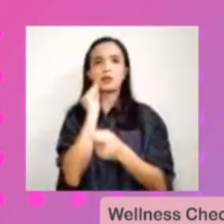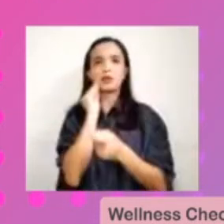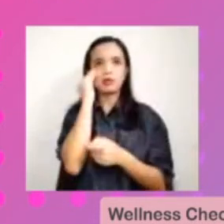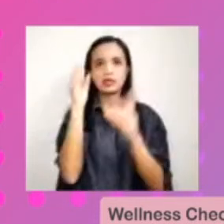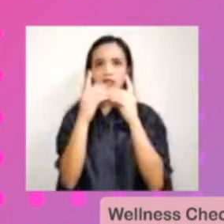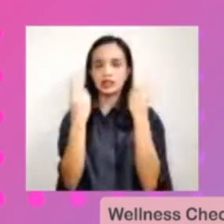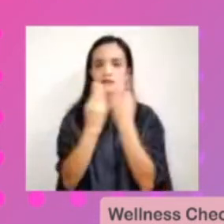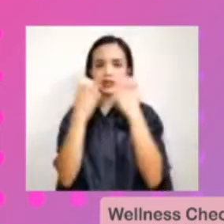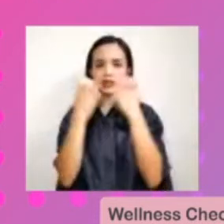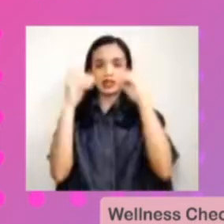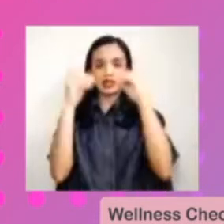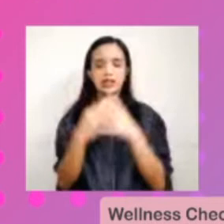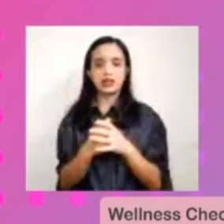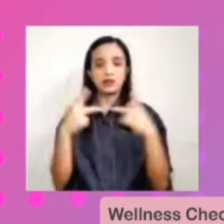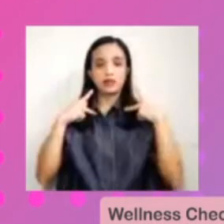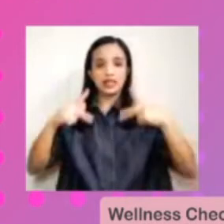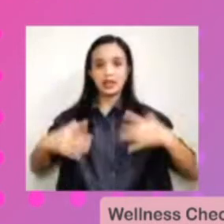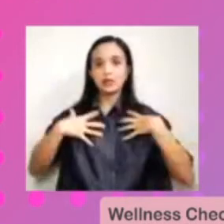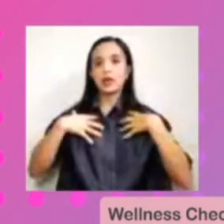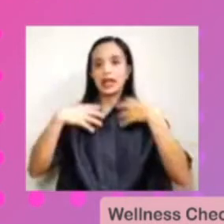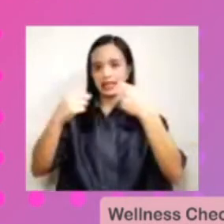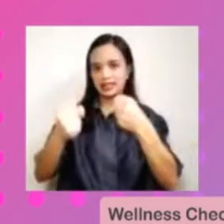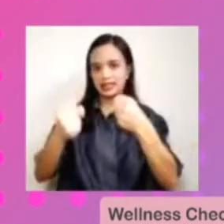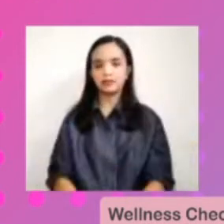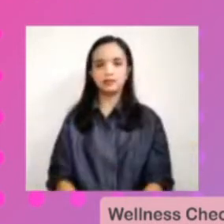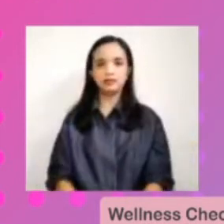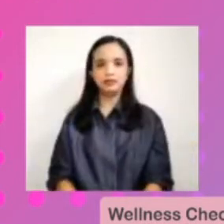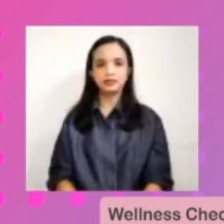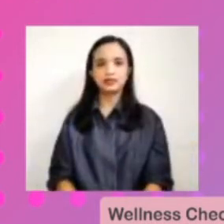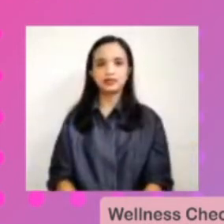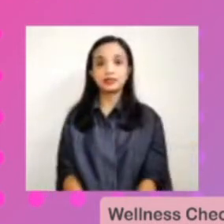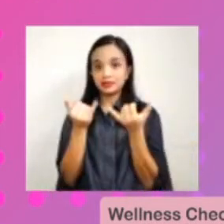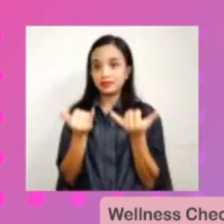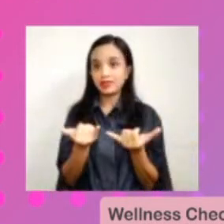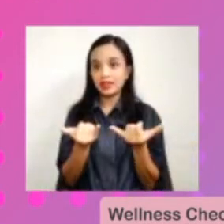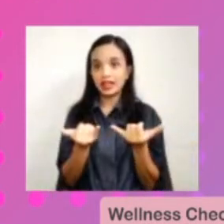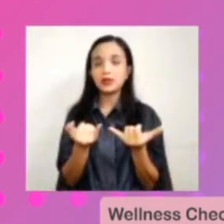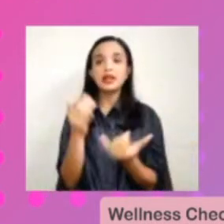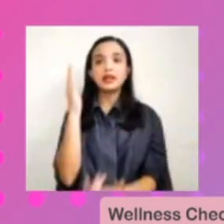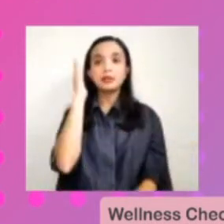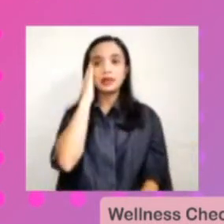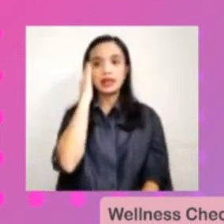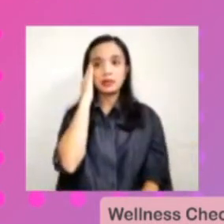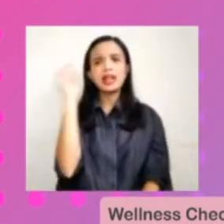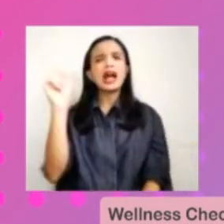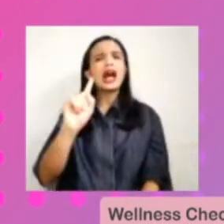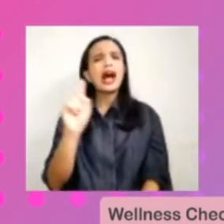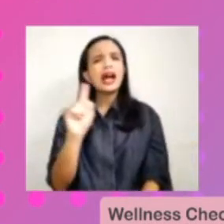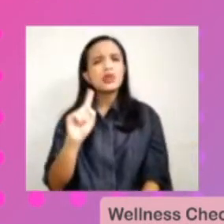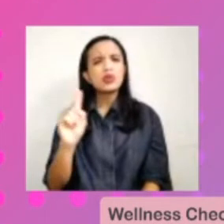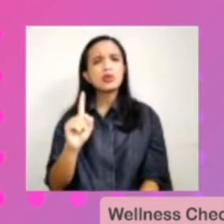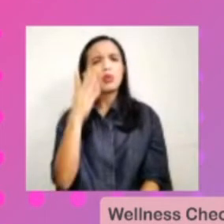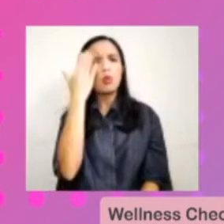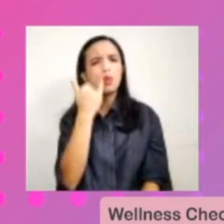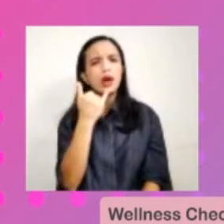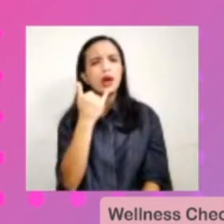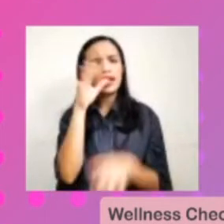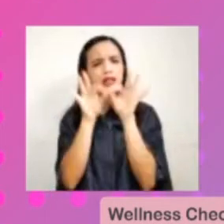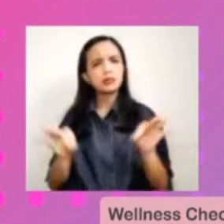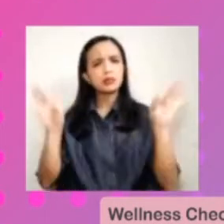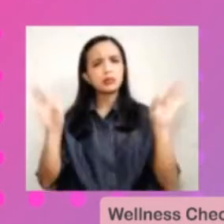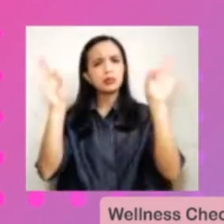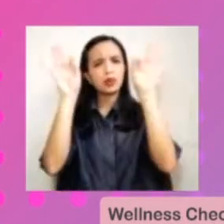parang experience, no? Parang nagkaroon sila ng mga magagandang katawan dahil nanood sila ng episodes ng Stronger